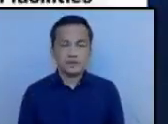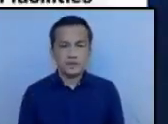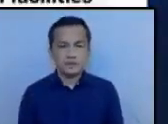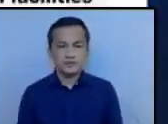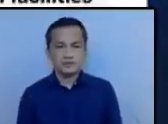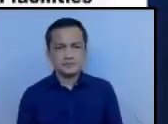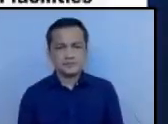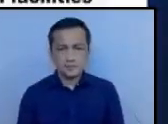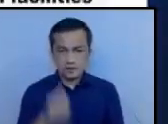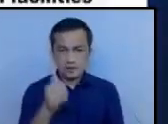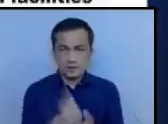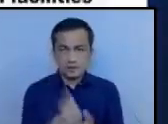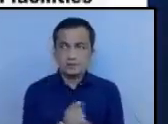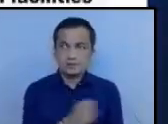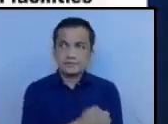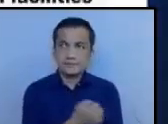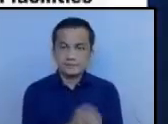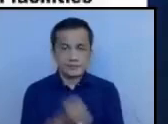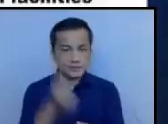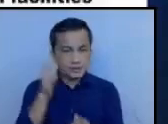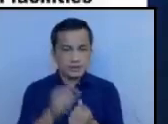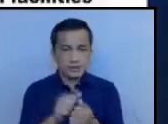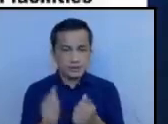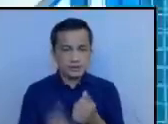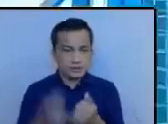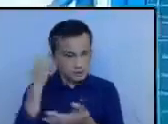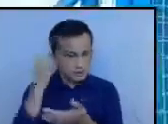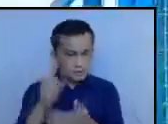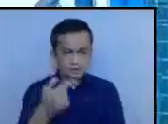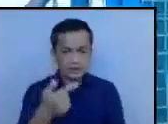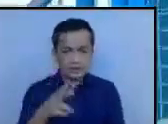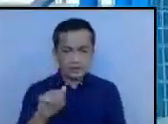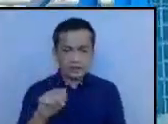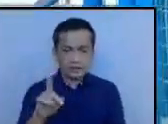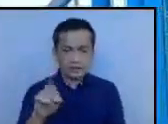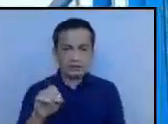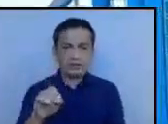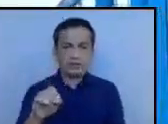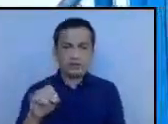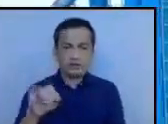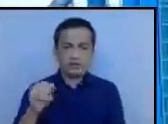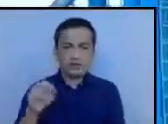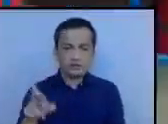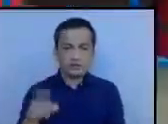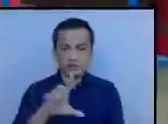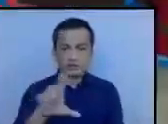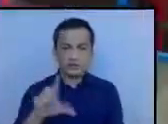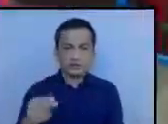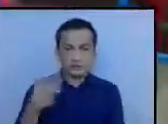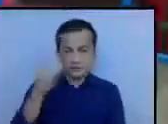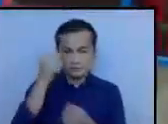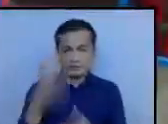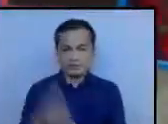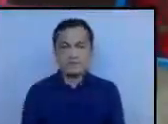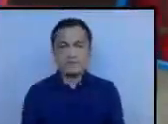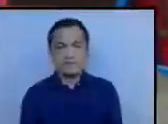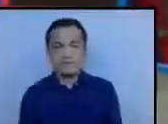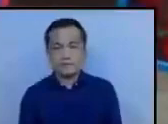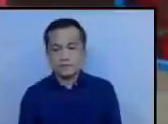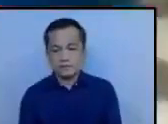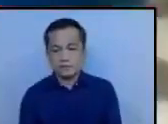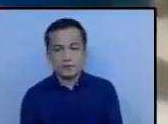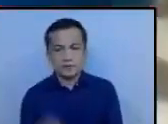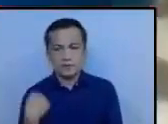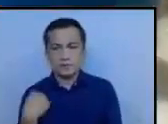ni Energy Undersecretary Gerardo Urquiza Jr. sa laging handa public briefing. Habang hindi pa nagtatapos